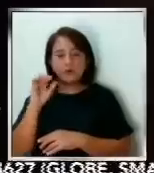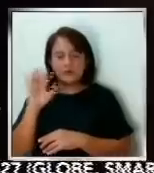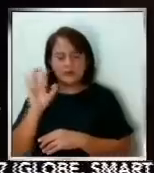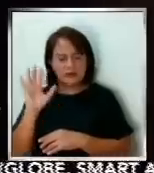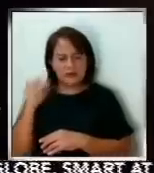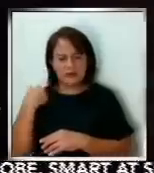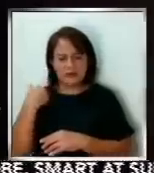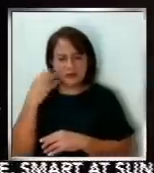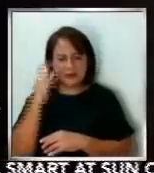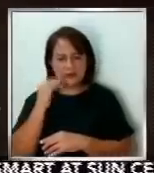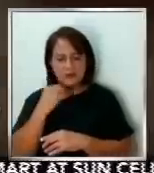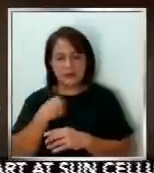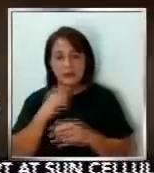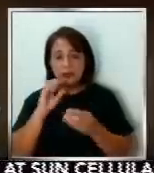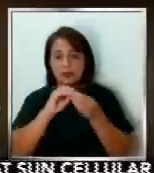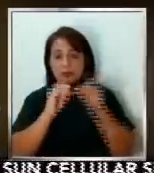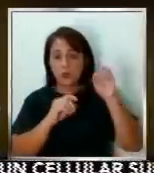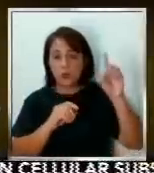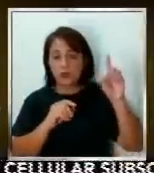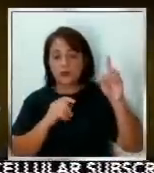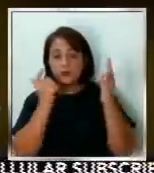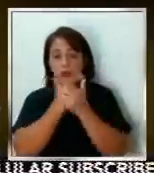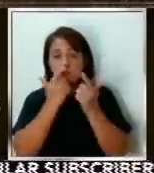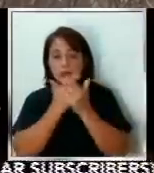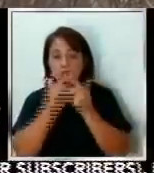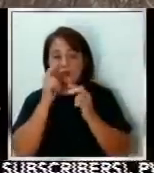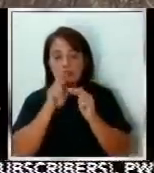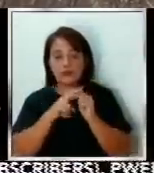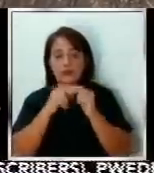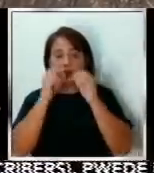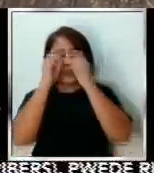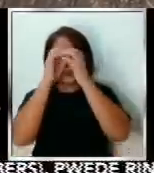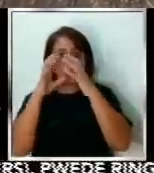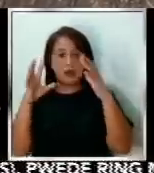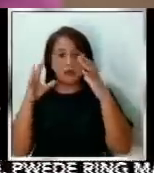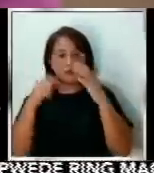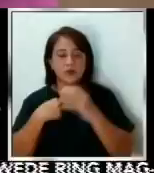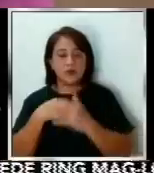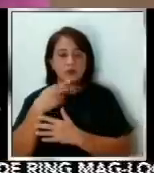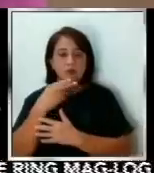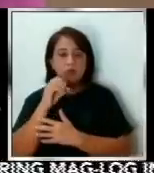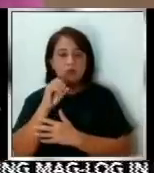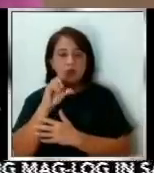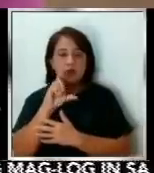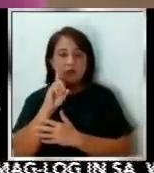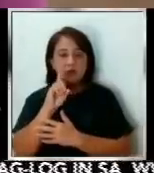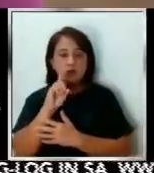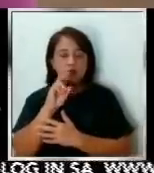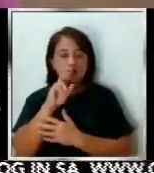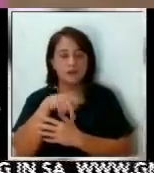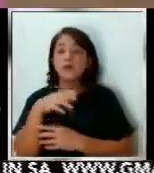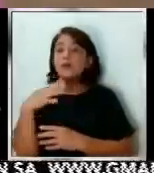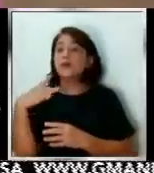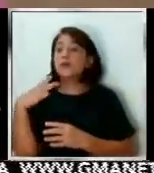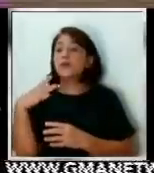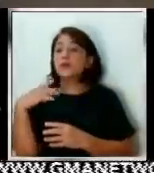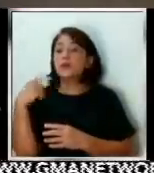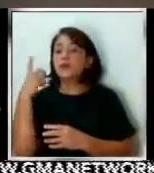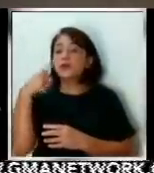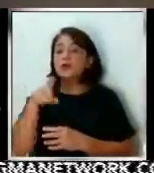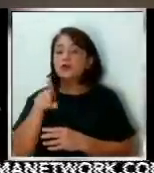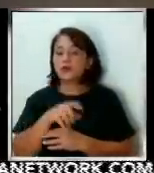ang pinagbidahang comedy film na Ang Pangarap Kong Holdap. Antayin na kita. Hindi, okay lang. Ayoko kasing